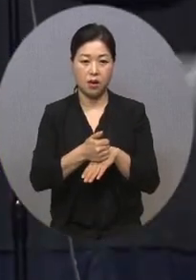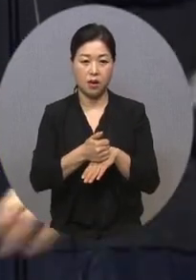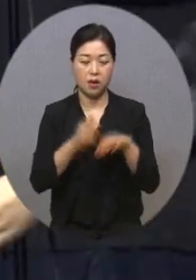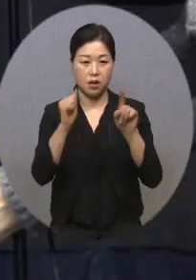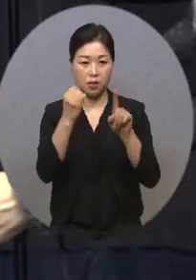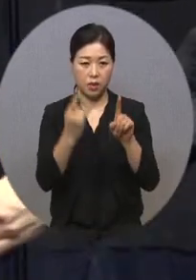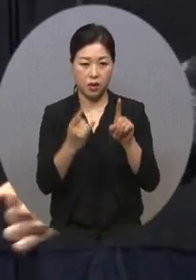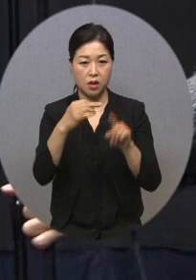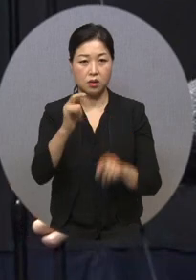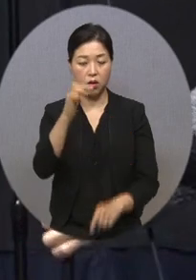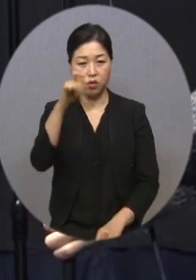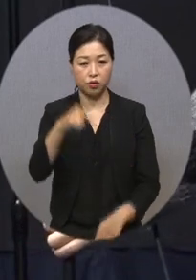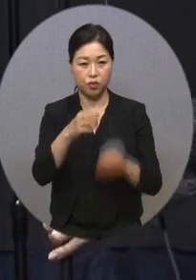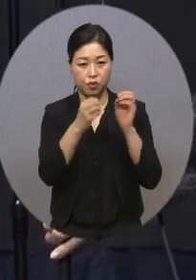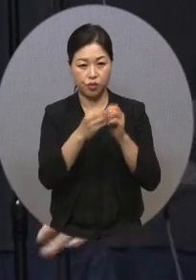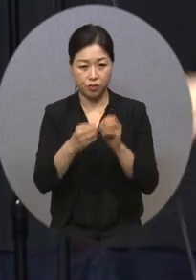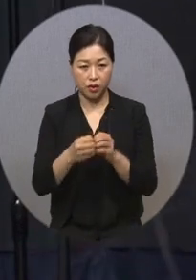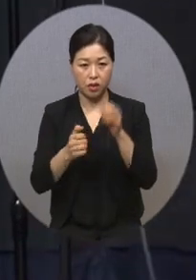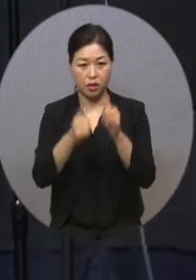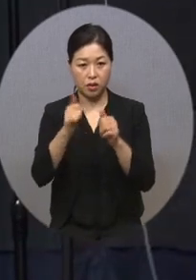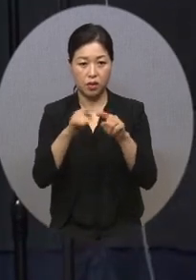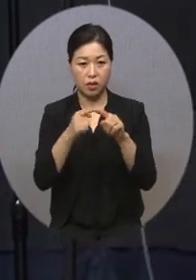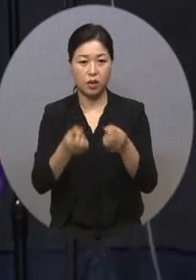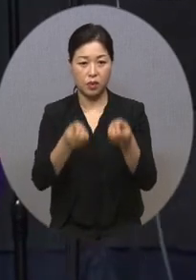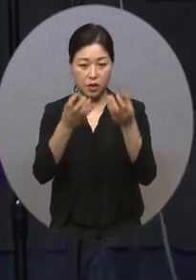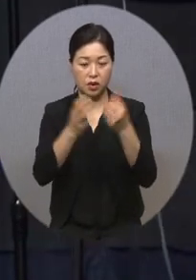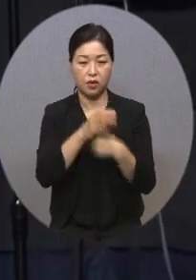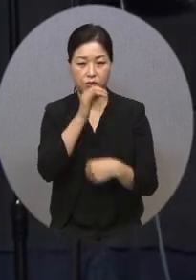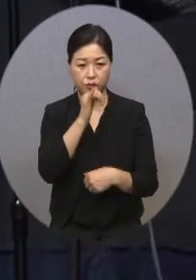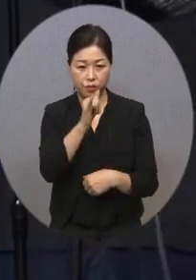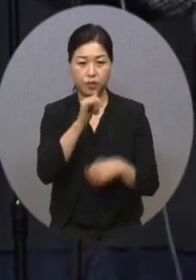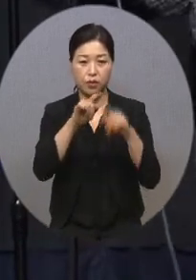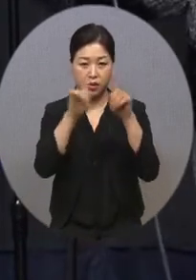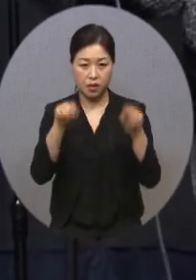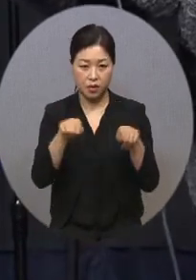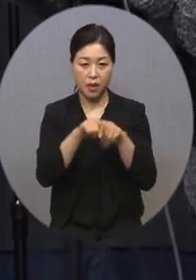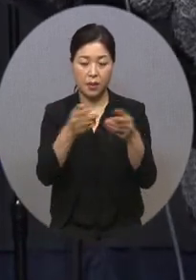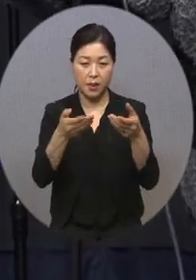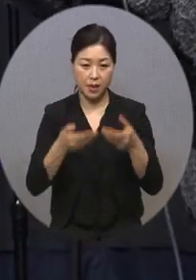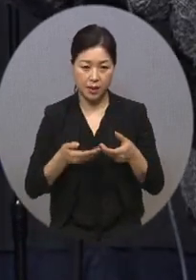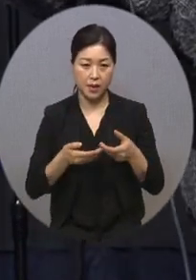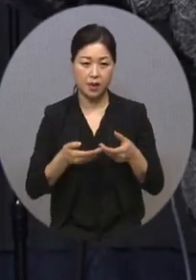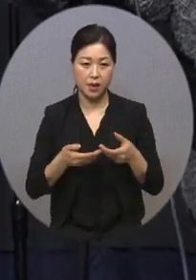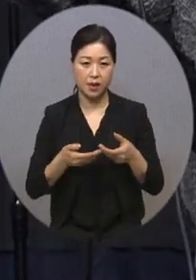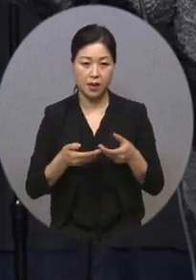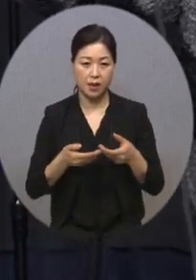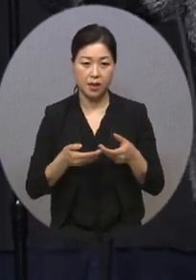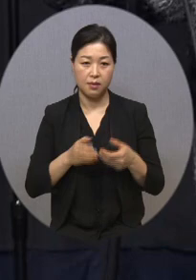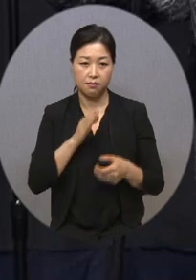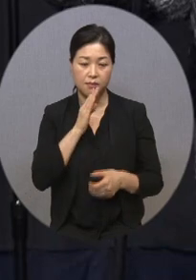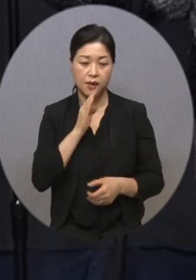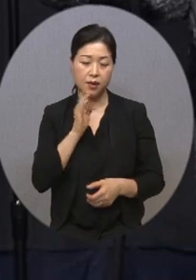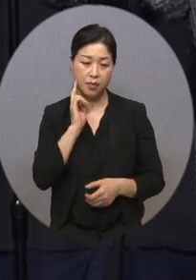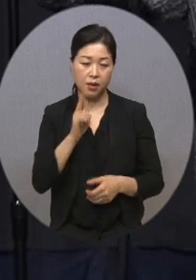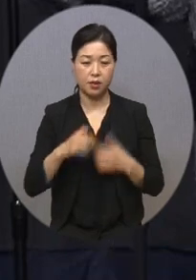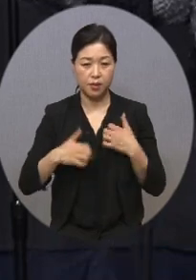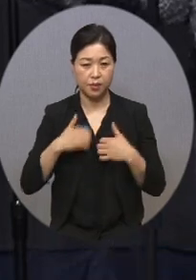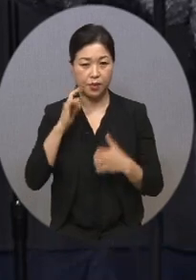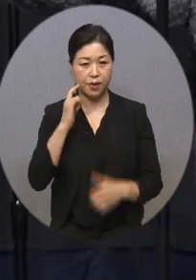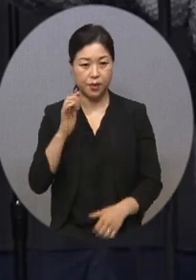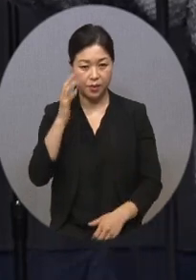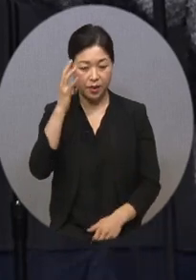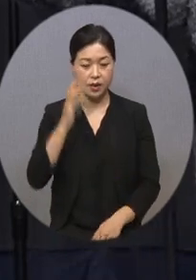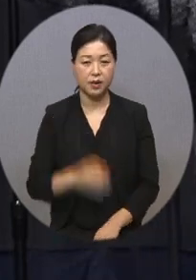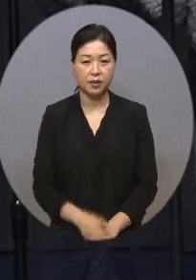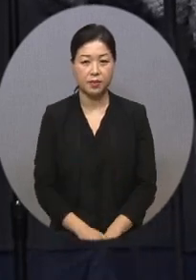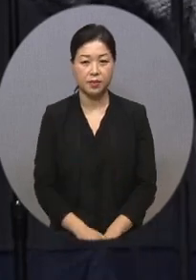제1회 선우 국악경연대회에서 우수상을 받게 되어 매우 기쁘고